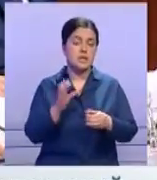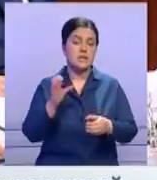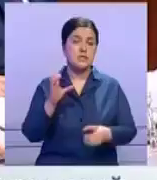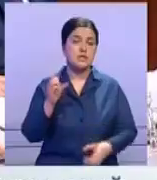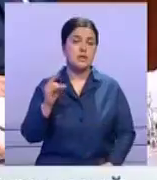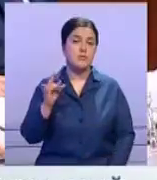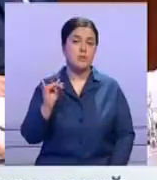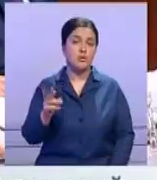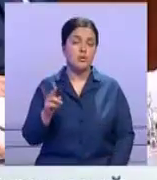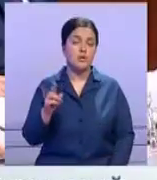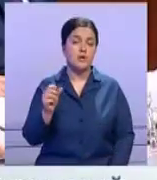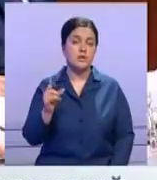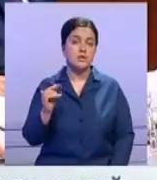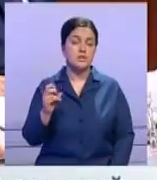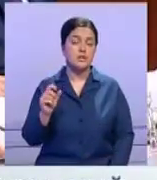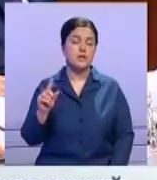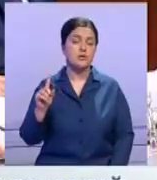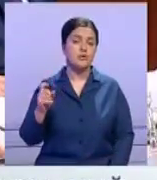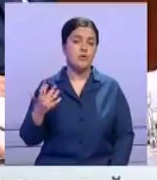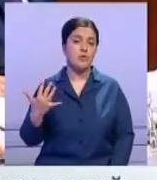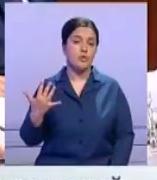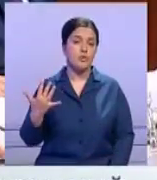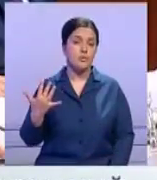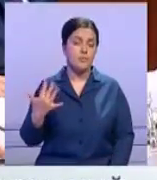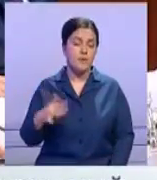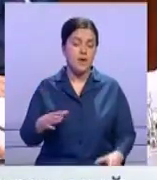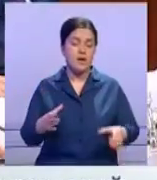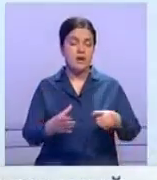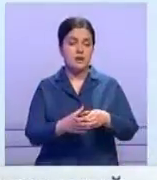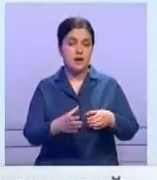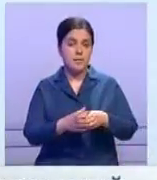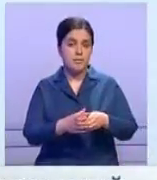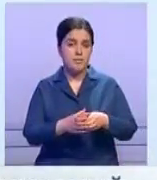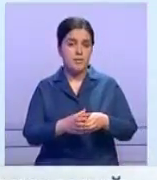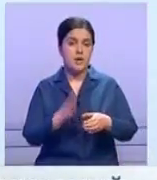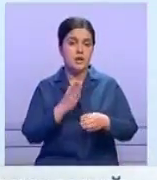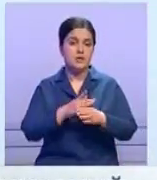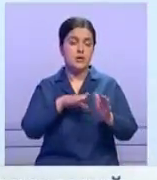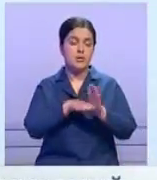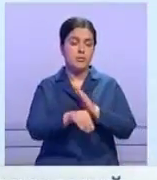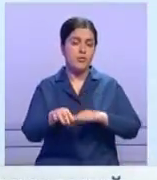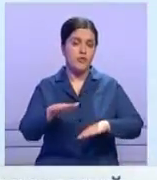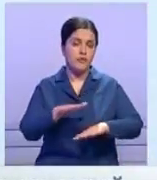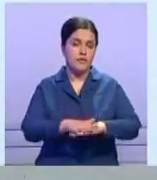Самрук-Казына и 150 компаний, портфельных компаний фонда.